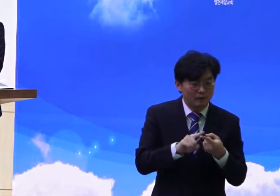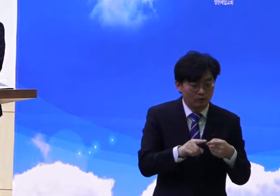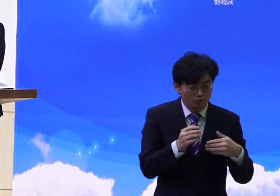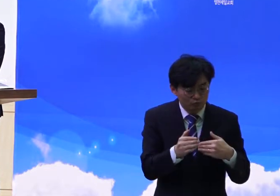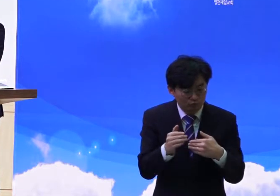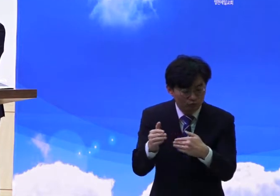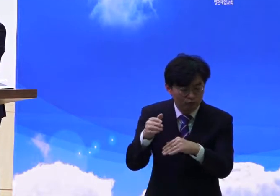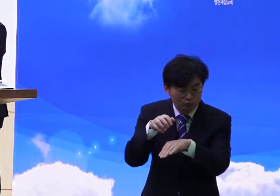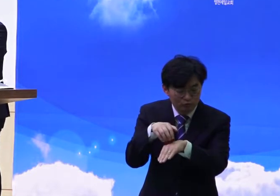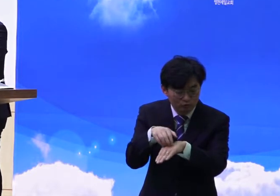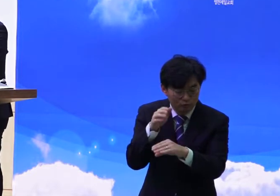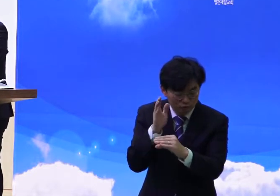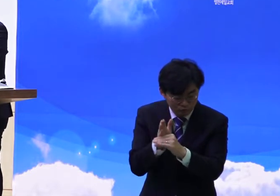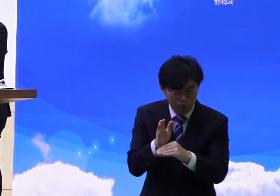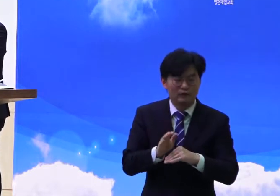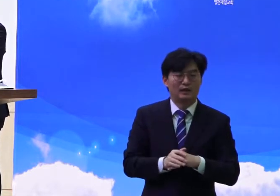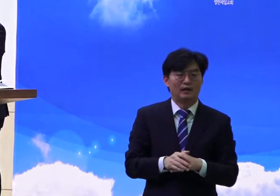되어서 나오게 됩니다.